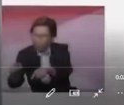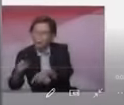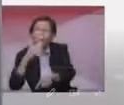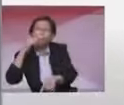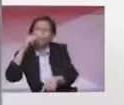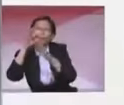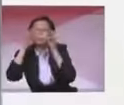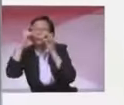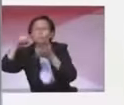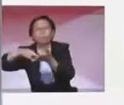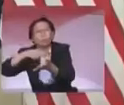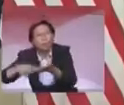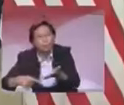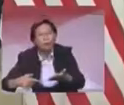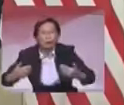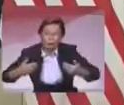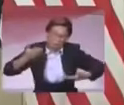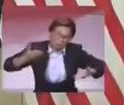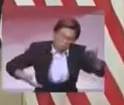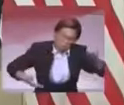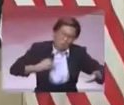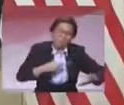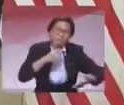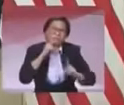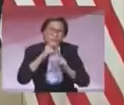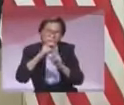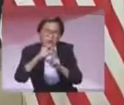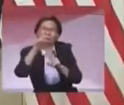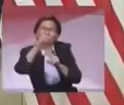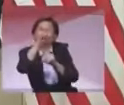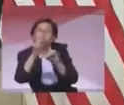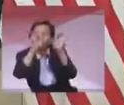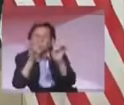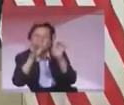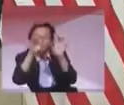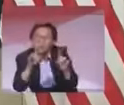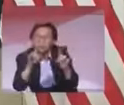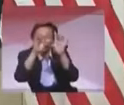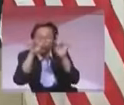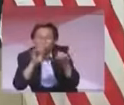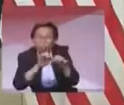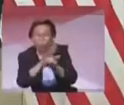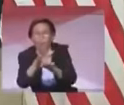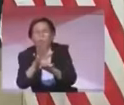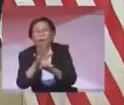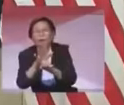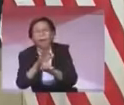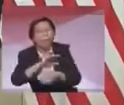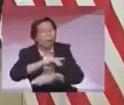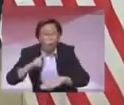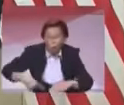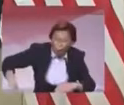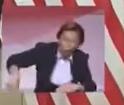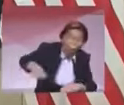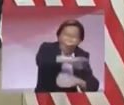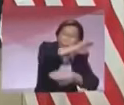constitution. Mungkin ada yang kata, kenapa kita tidak buat ujian saringan kes COVID-19 ke atas semua pengundi